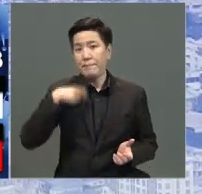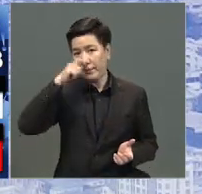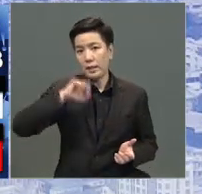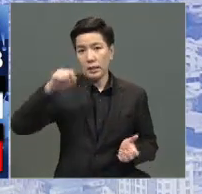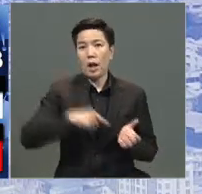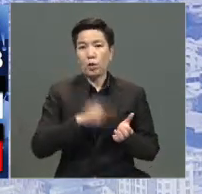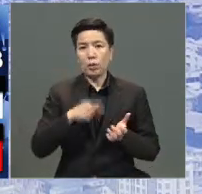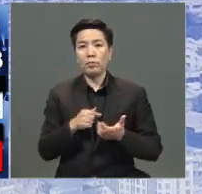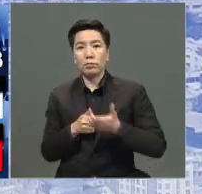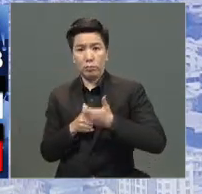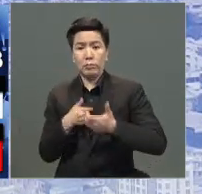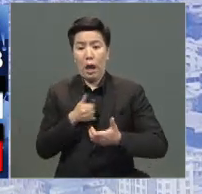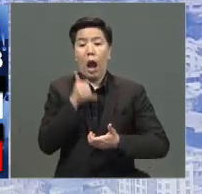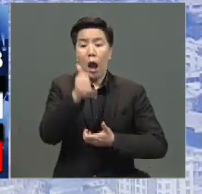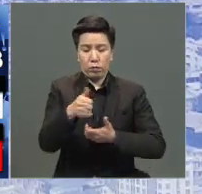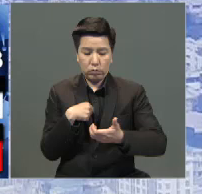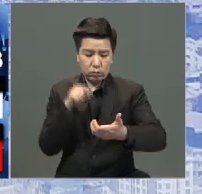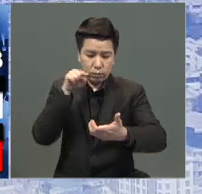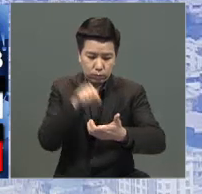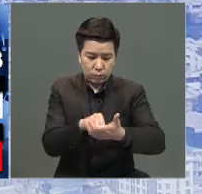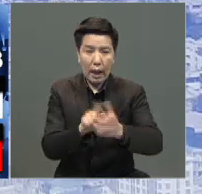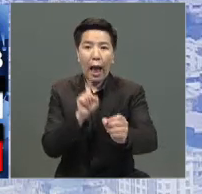พี่ใช้แอปไทยชนะด้วยเพื่อเข้าไป Check InCheck Out